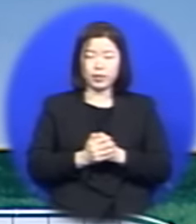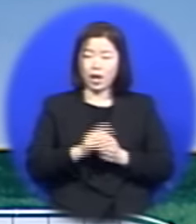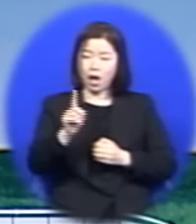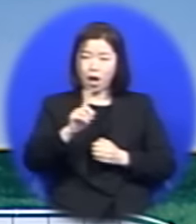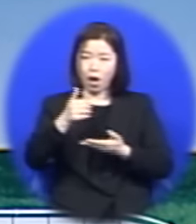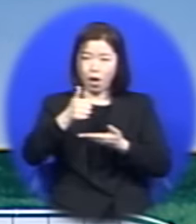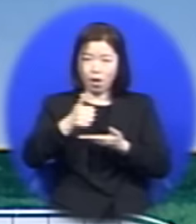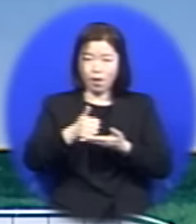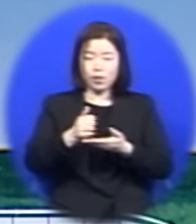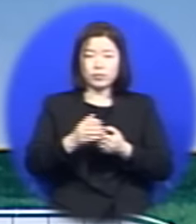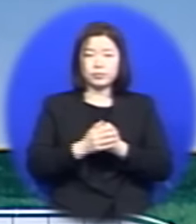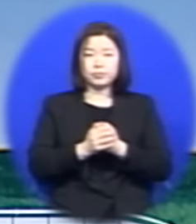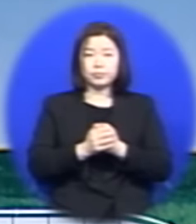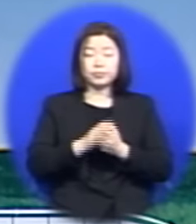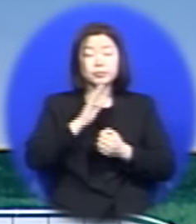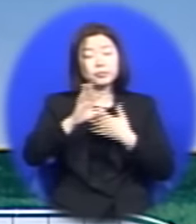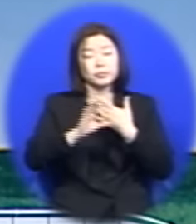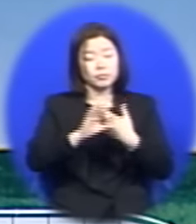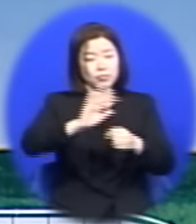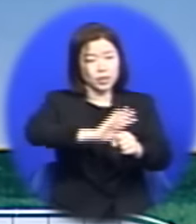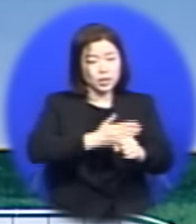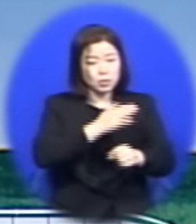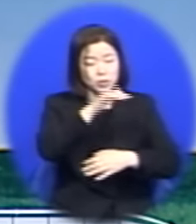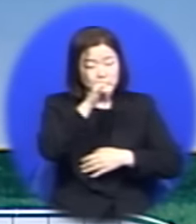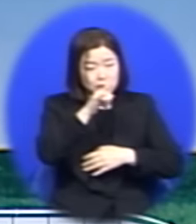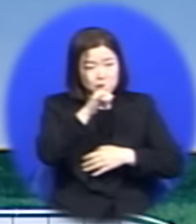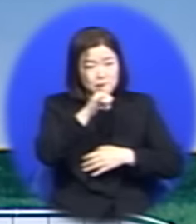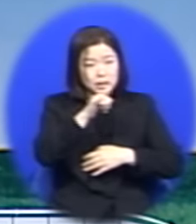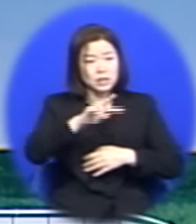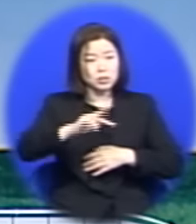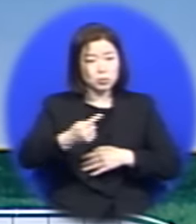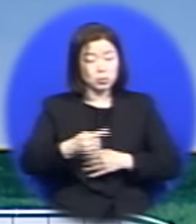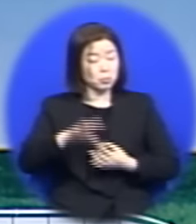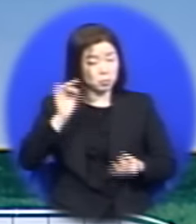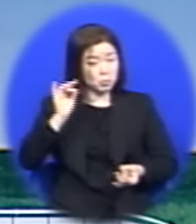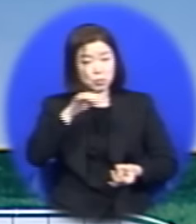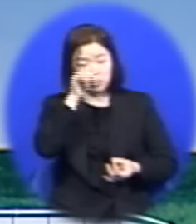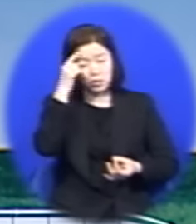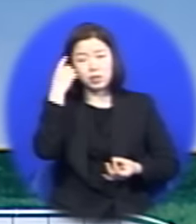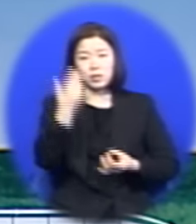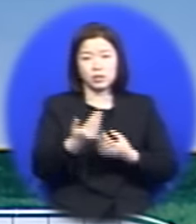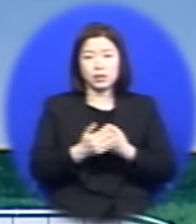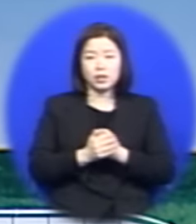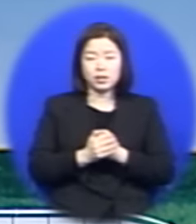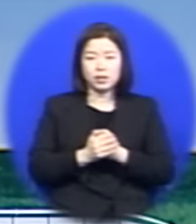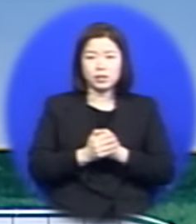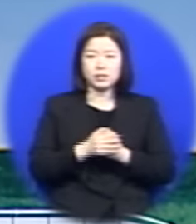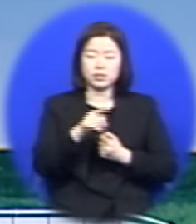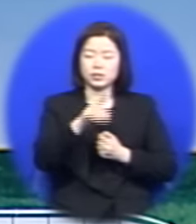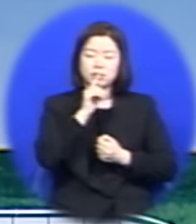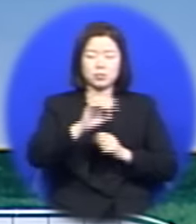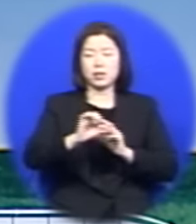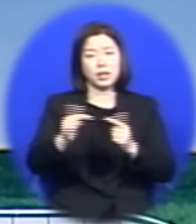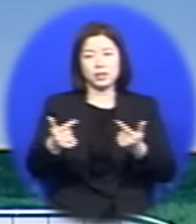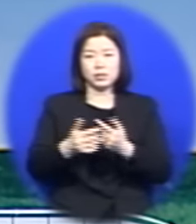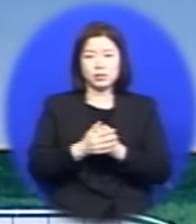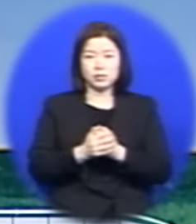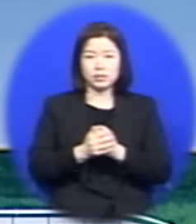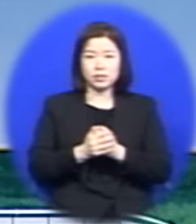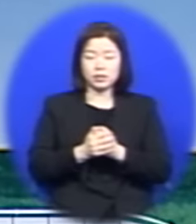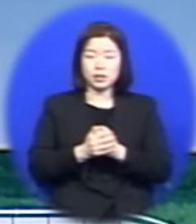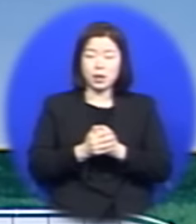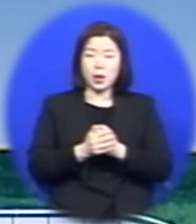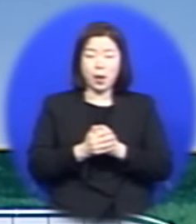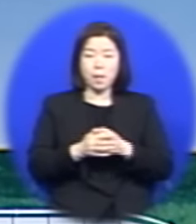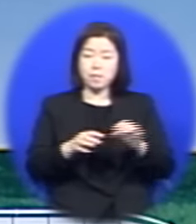어떤 분은 그러면 잘못한 일이 있어도 가만히 있어야 되느냐? 그런 말씀 아닙니다.